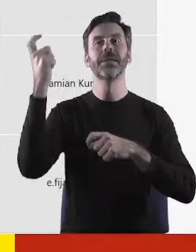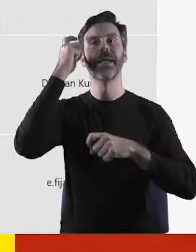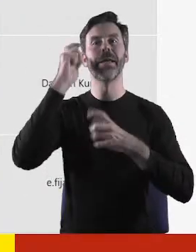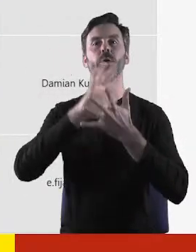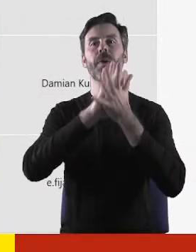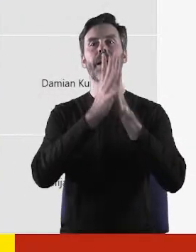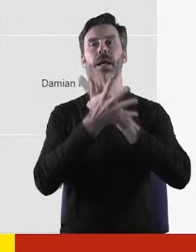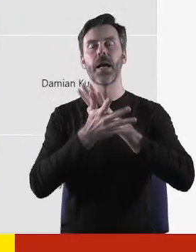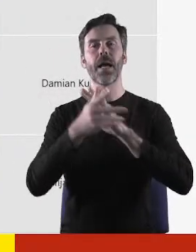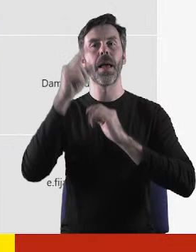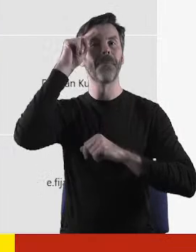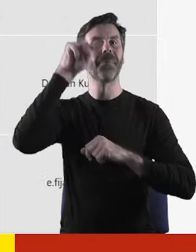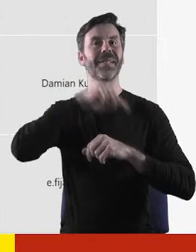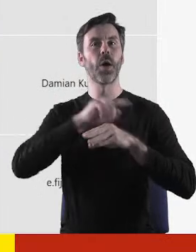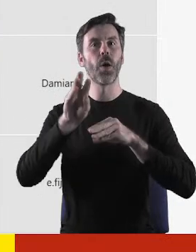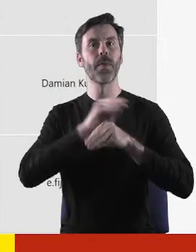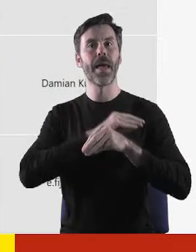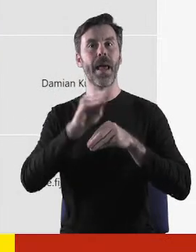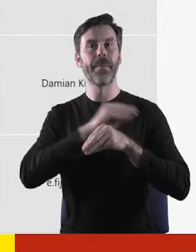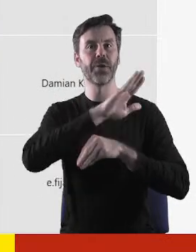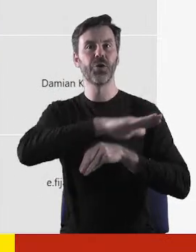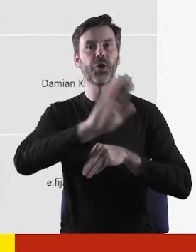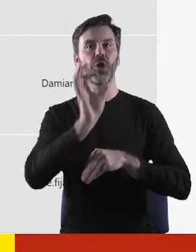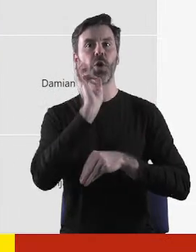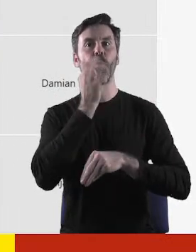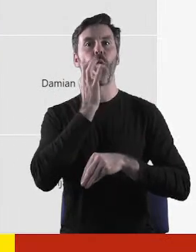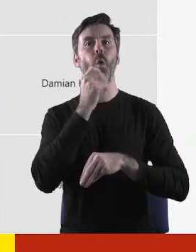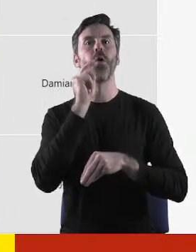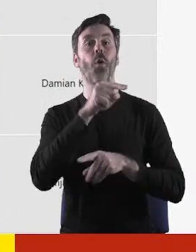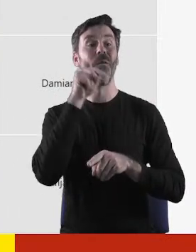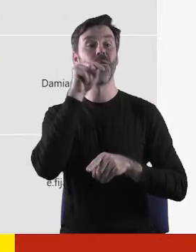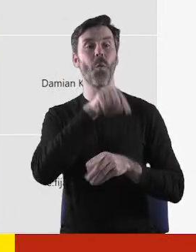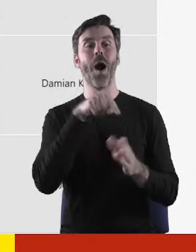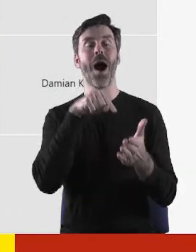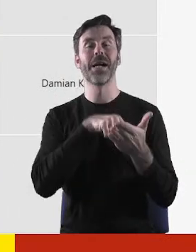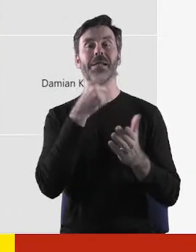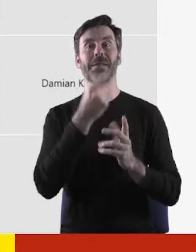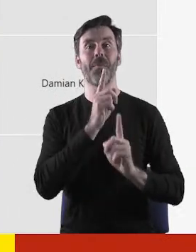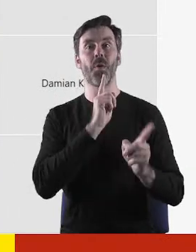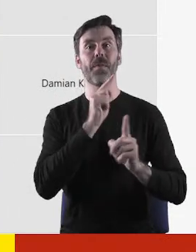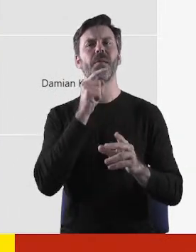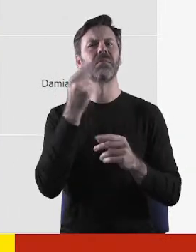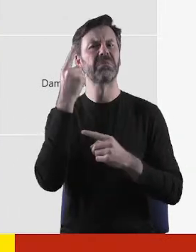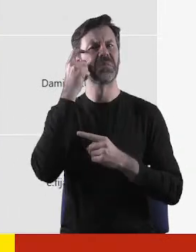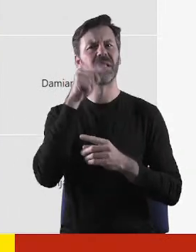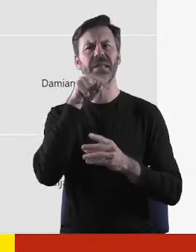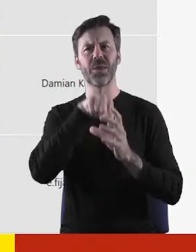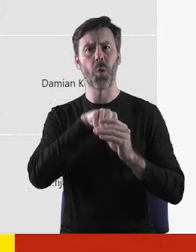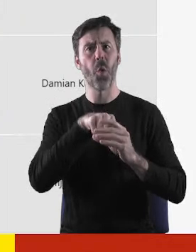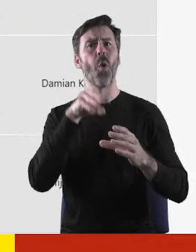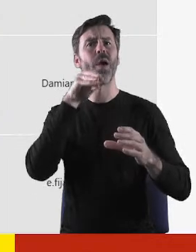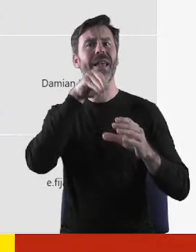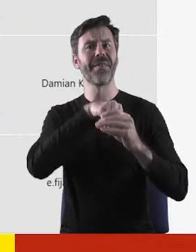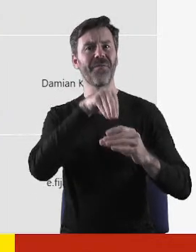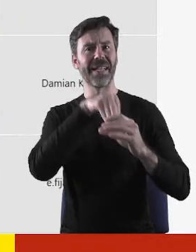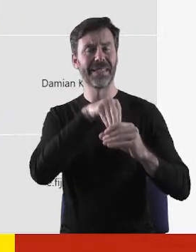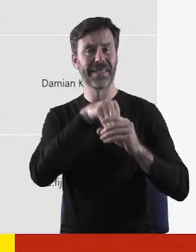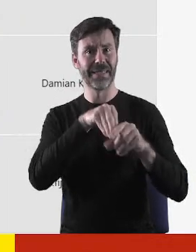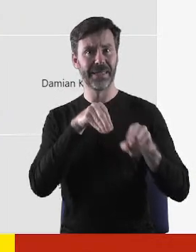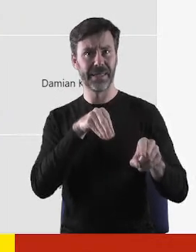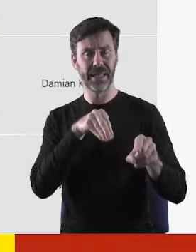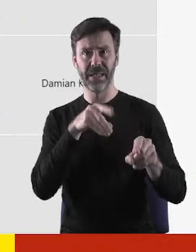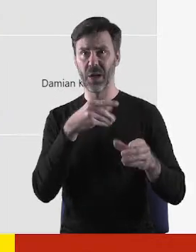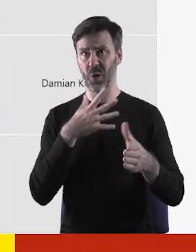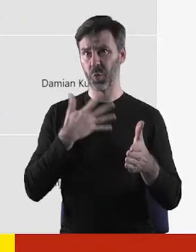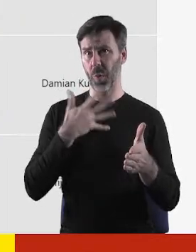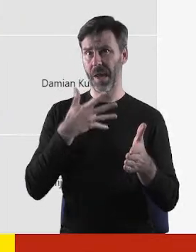i Psychoterapii Dzieci i Młodzieży, dlatego że ta inwestycja wydaje mi się inwestycją dość